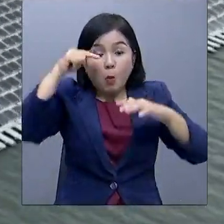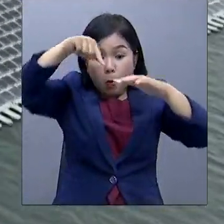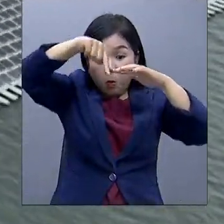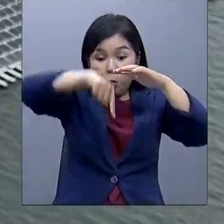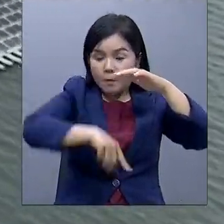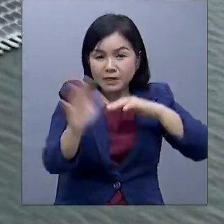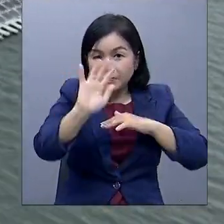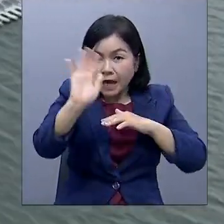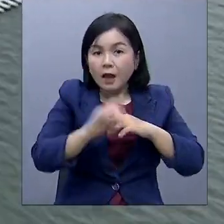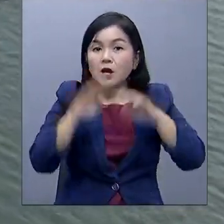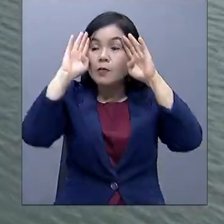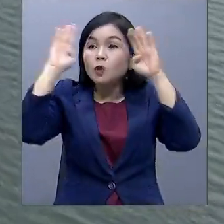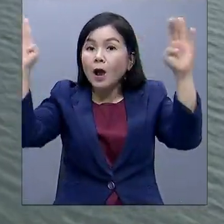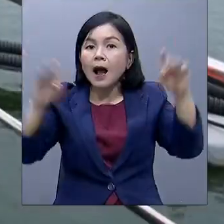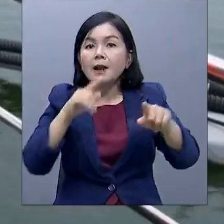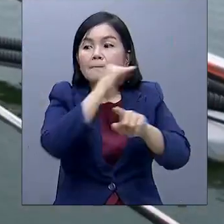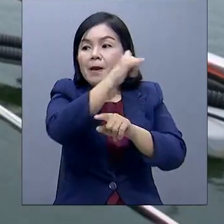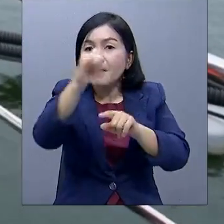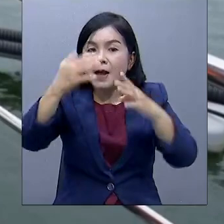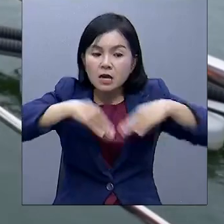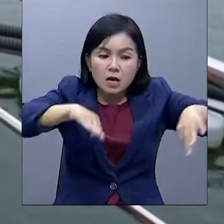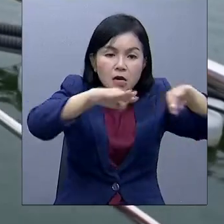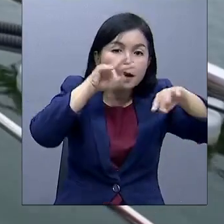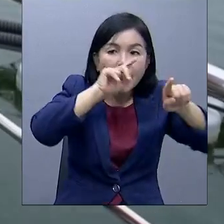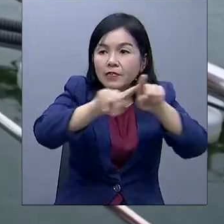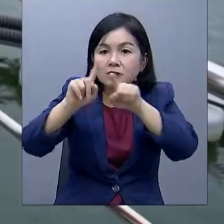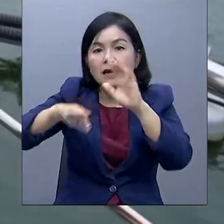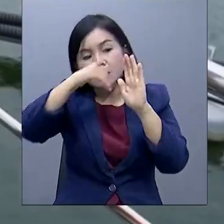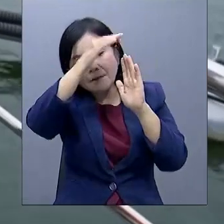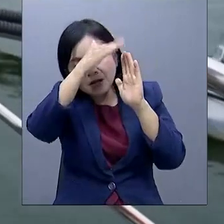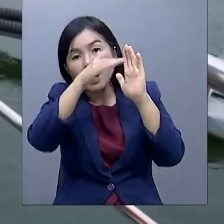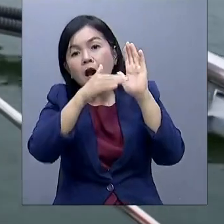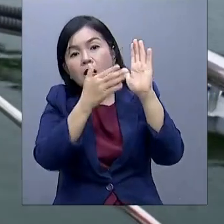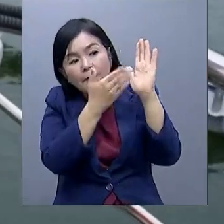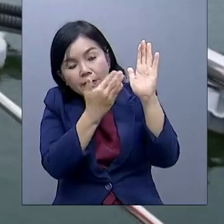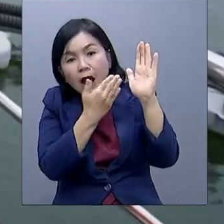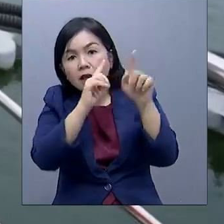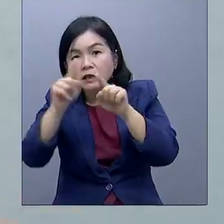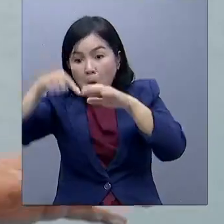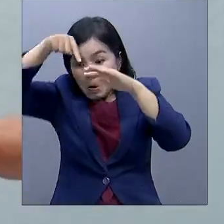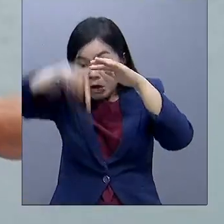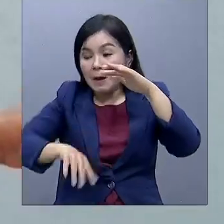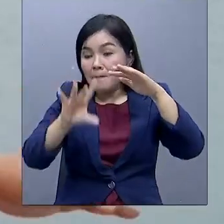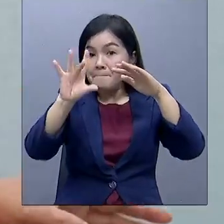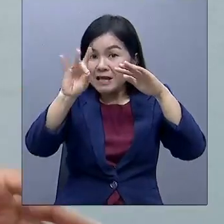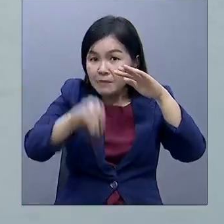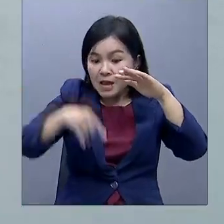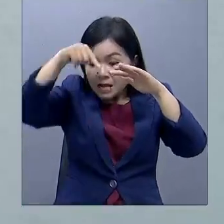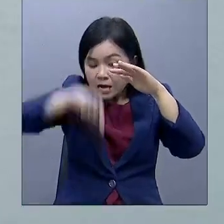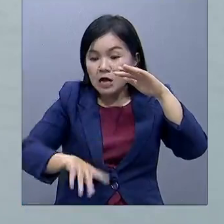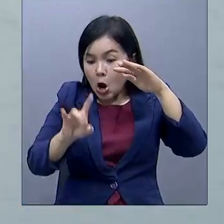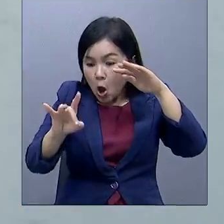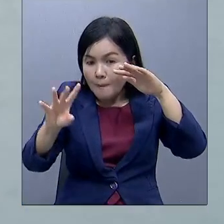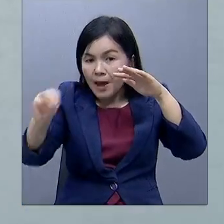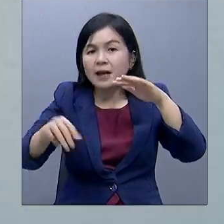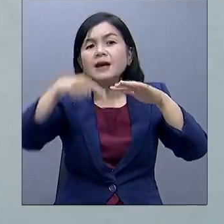คุณป๊อปเคยไปเขื่อนศรีนครินทร์ใช่ไหม ครับ เขื่อนภูมิพลเขื่อนอะไรต่างๆโอ้อันนั้นลึกเป็น80เมตร100เมตรอันนี้ลึก30เมตรเนี่ยเพราะฉะนั้น